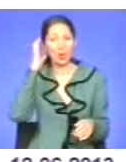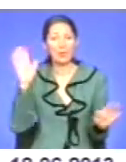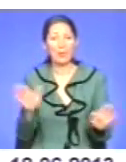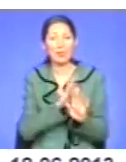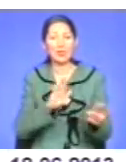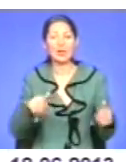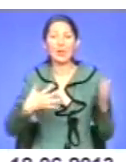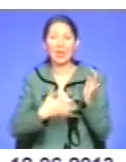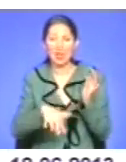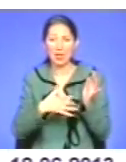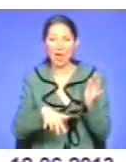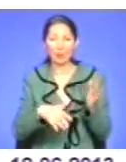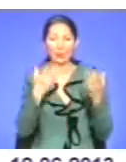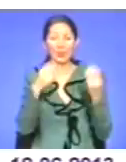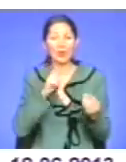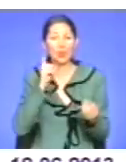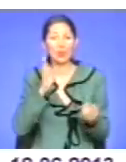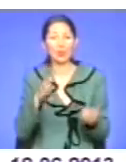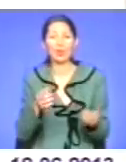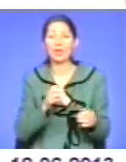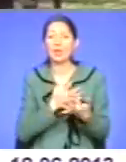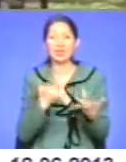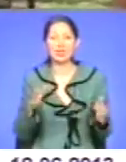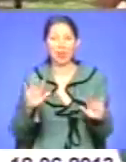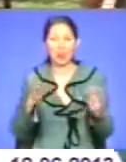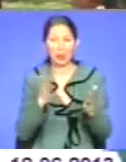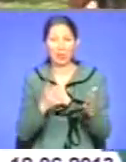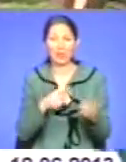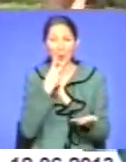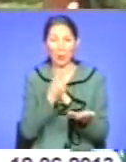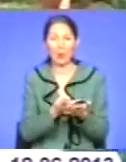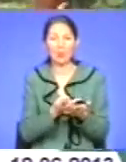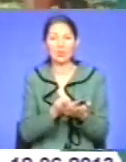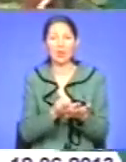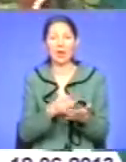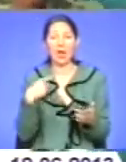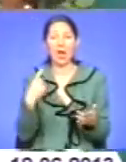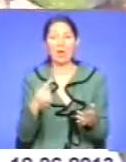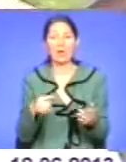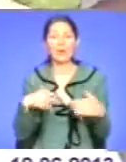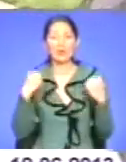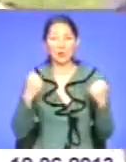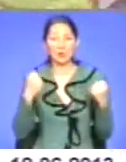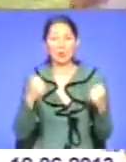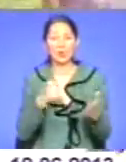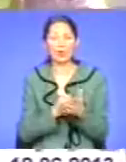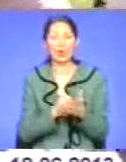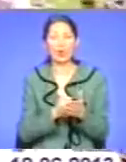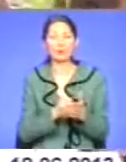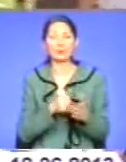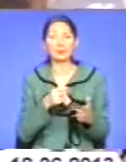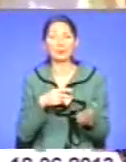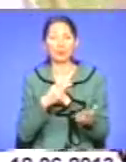насичений різноманітними подіями – від показових виступів спортсменів та екстремалів до пізнавального квесту. Цього ж дня відбудуться